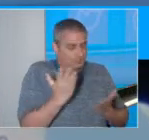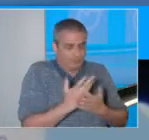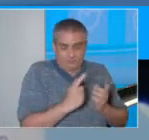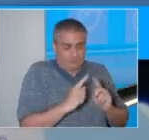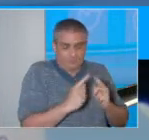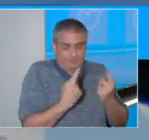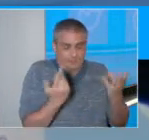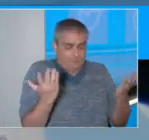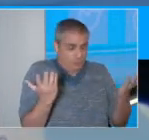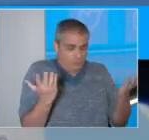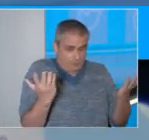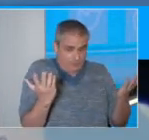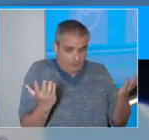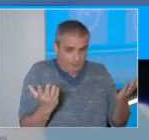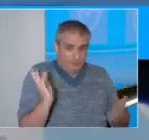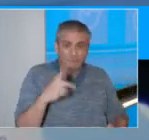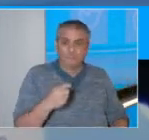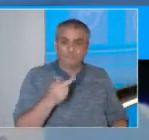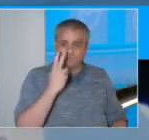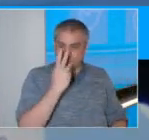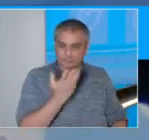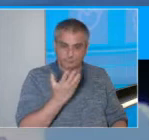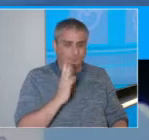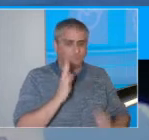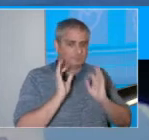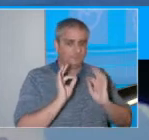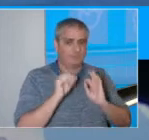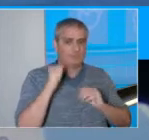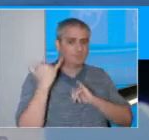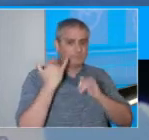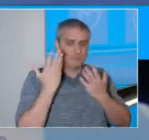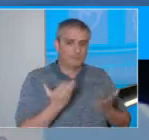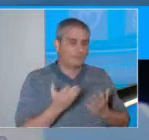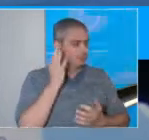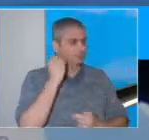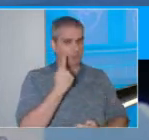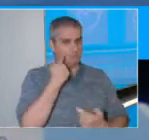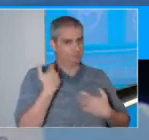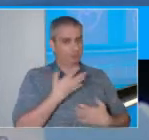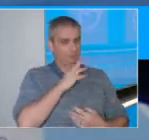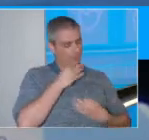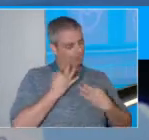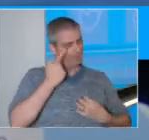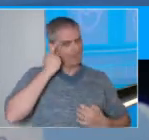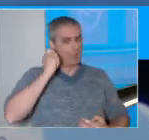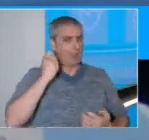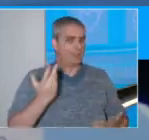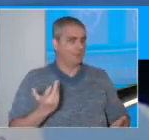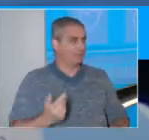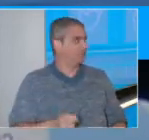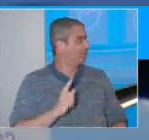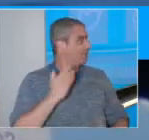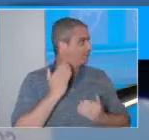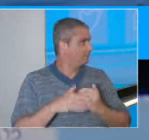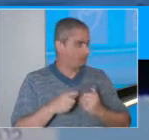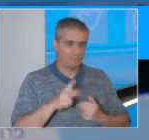אבסורד לחלוטין, והגיע לו שנראה גם מה באמת אבתיסאם מביאה איתה, והיא שם מרשימה, רהוטה וחכמה. תראי, אבל בסופו